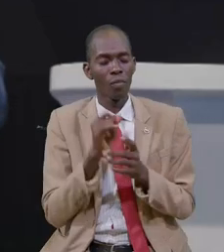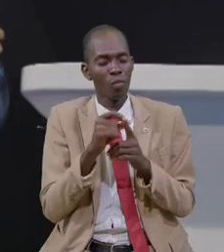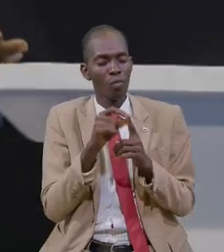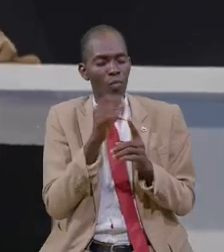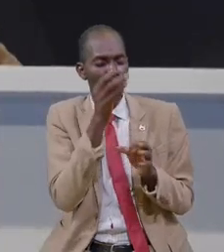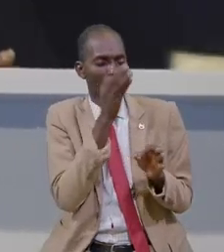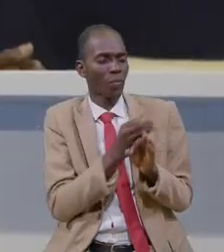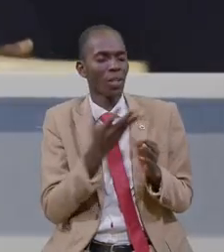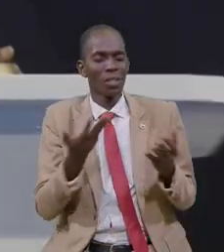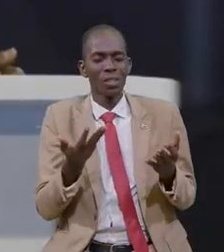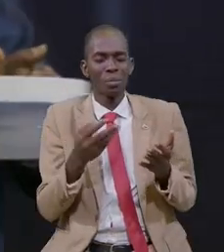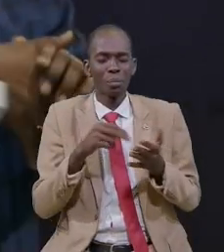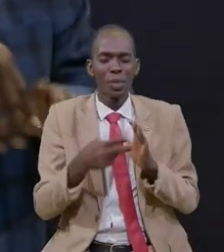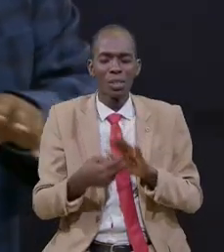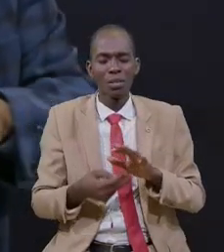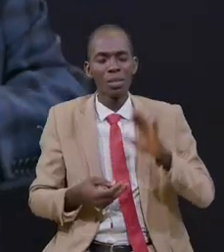foi, voyez cela.